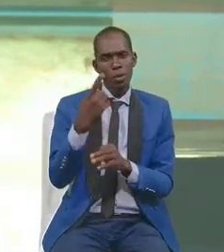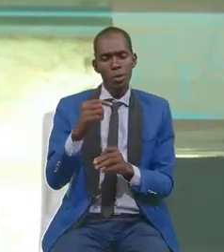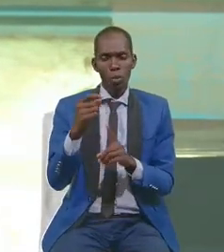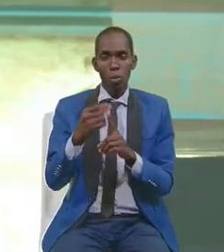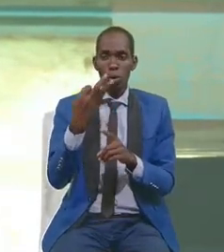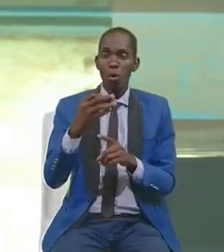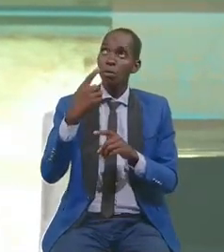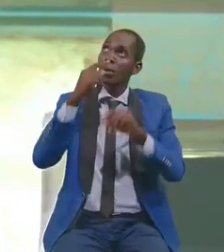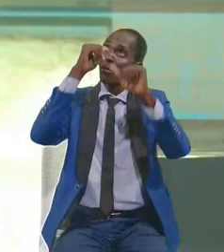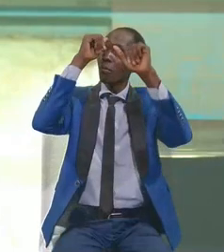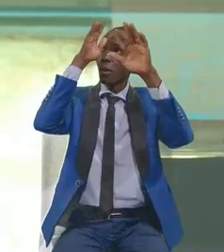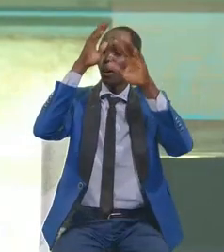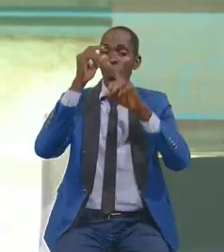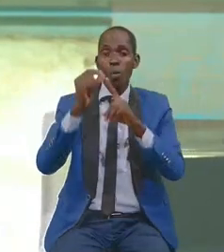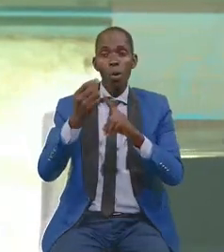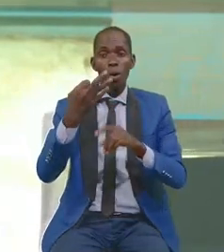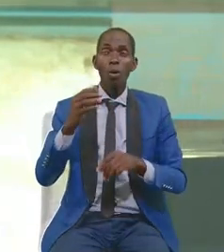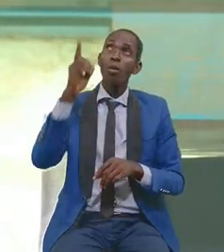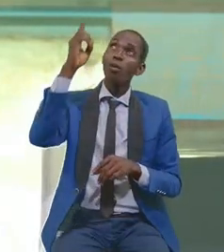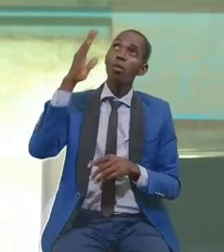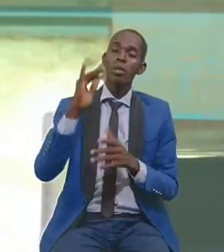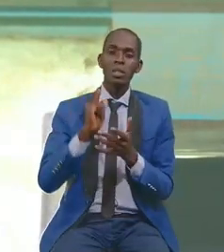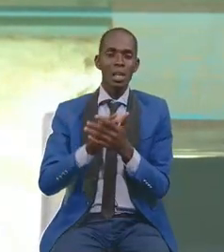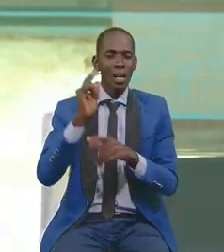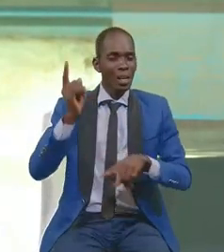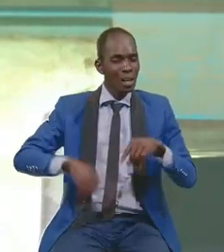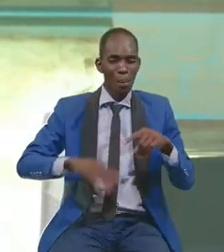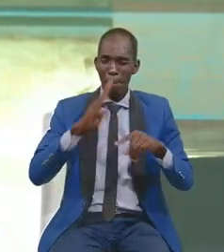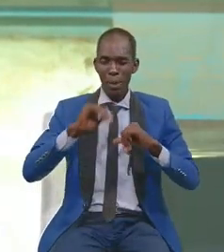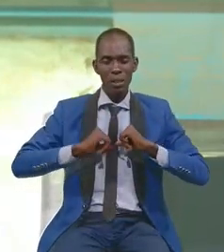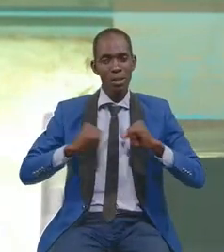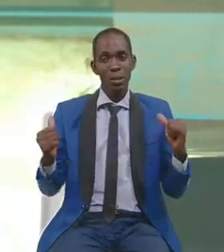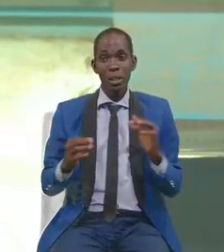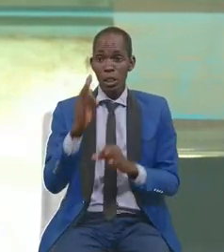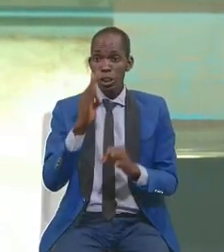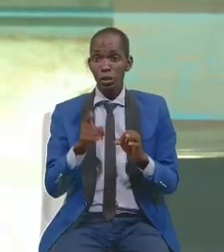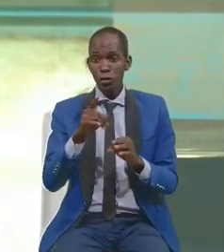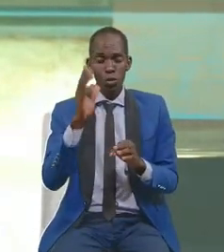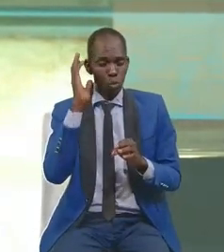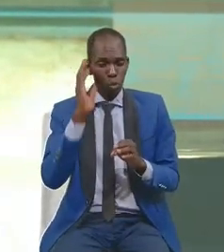de Dieu qui ne peut être reniée. Et si tu prends la parole que nous prêchons